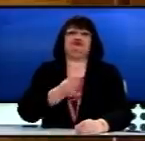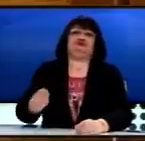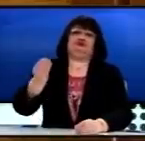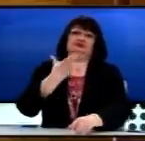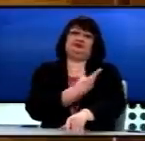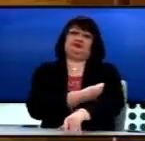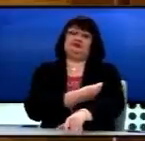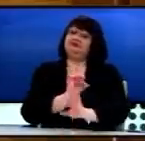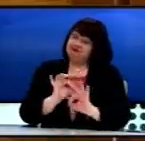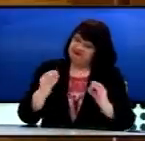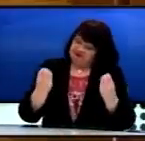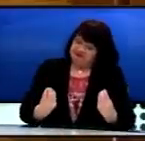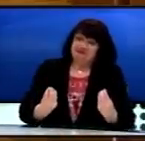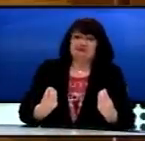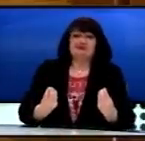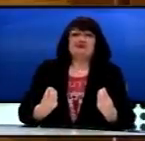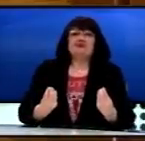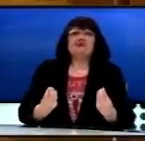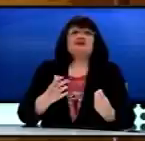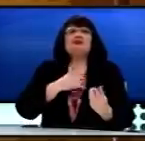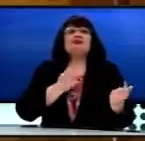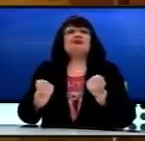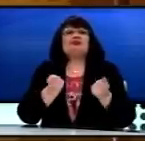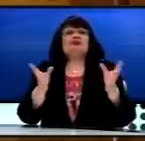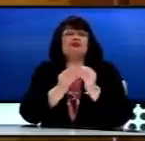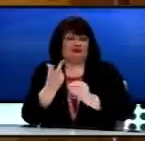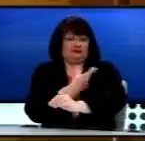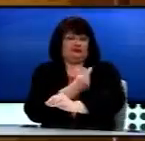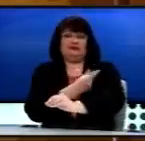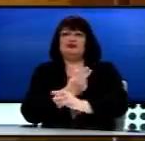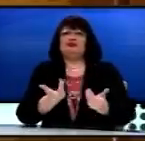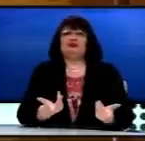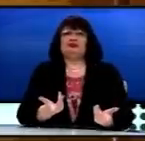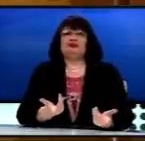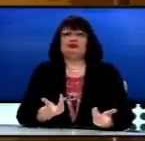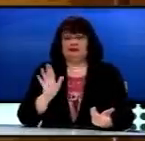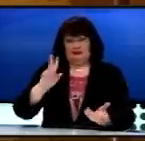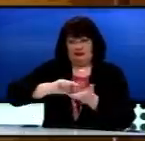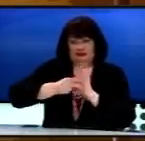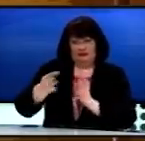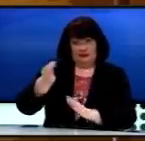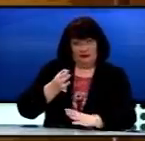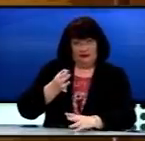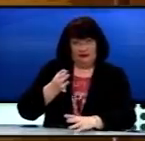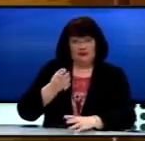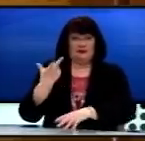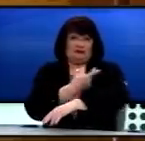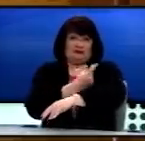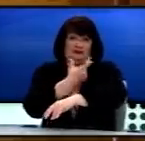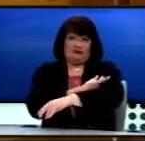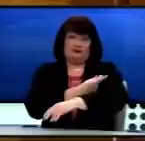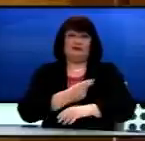περισσότερα εμβόλια. Τι ωραία! Και ποια πρέπει να είναι η στρατηγική του εμβολιασμού? Να κάνουν τα εμβόλια, προσέξτε τι μας είπατε, να κάνουν τα